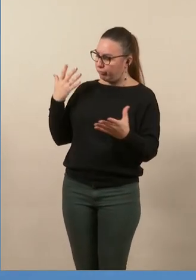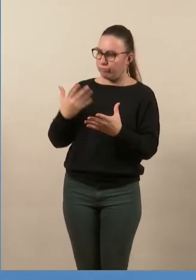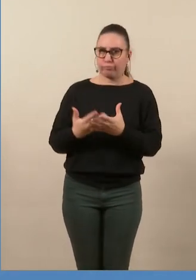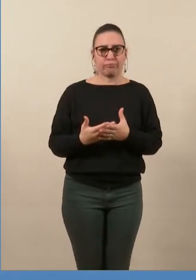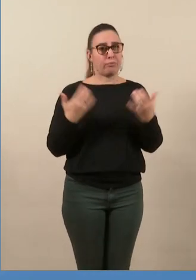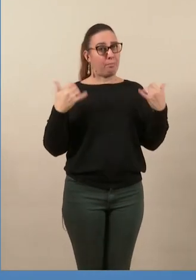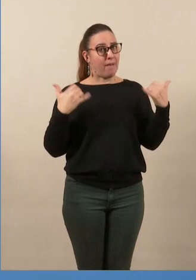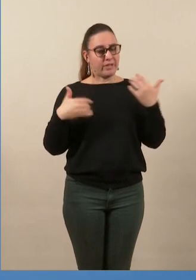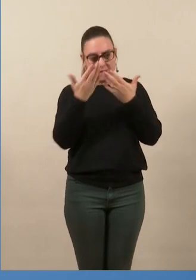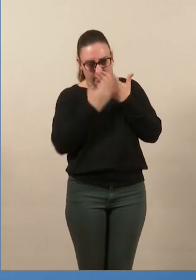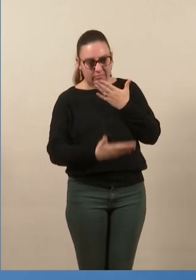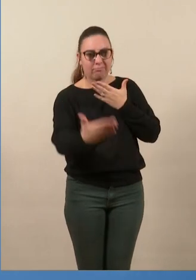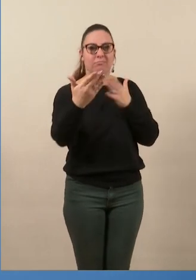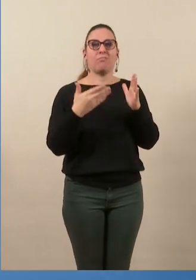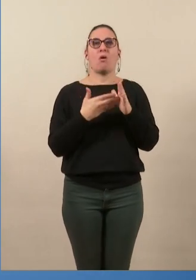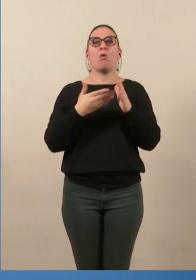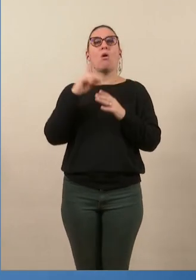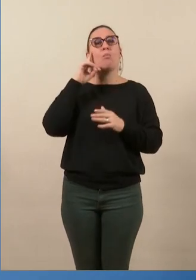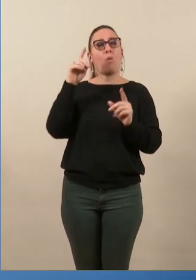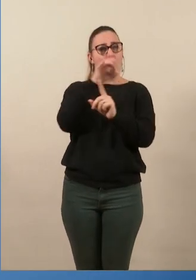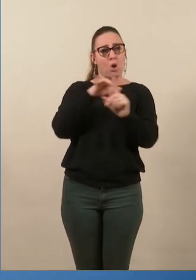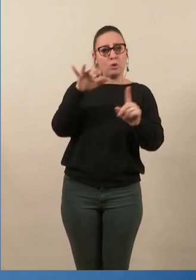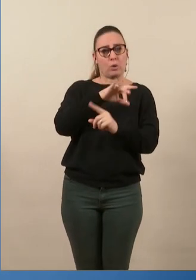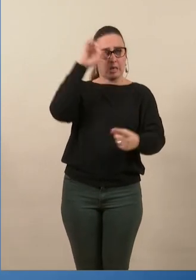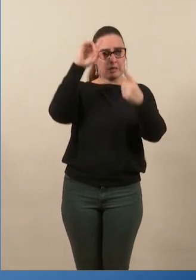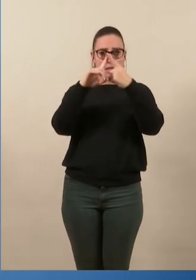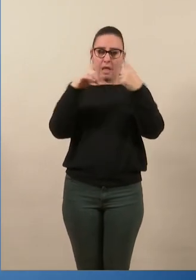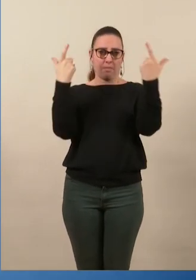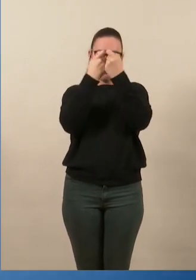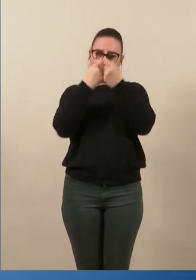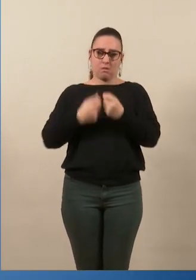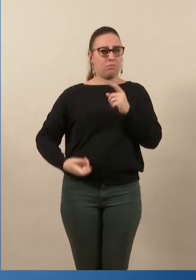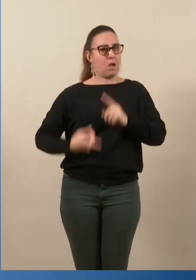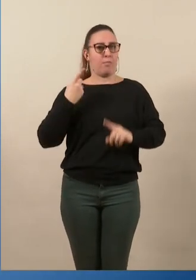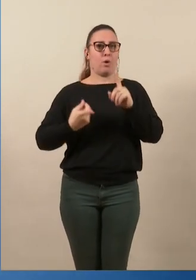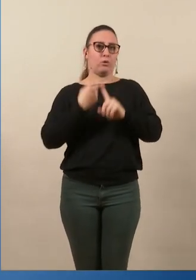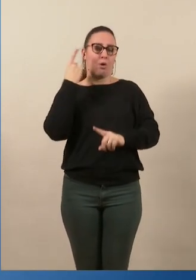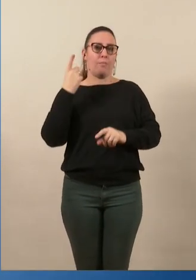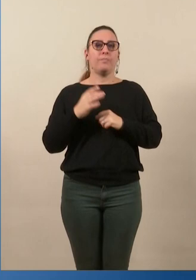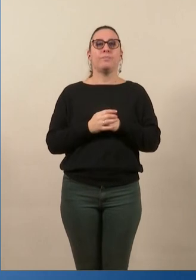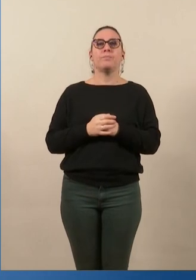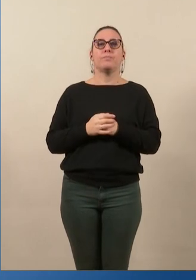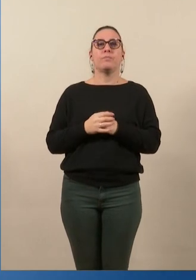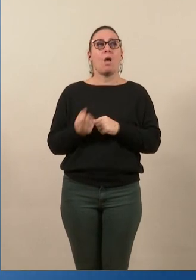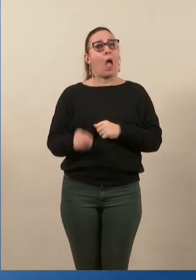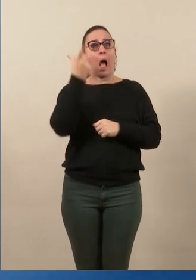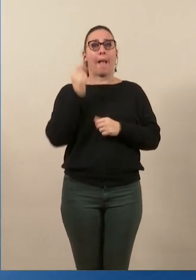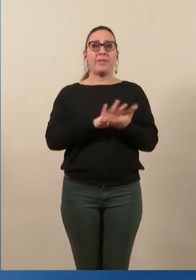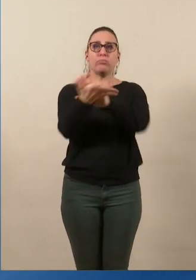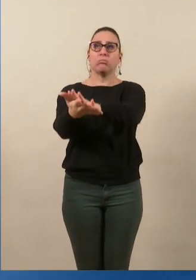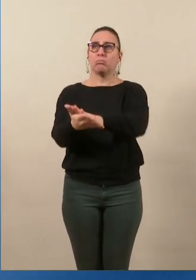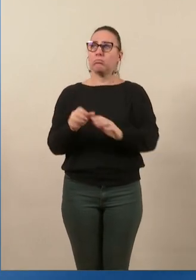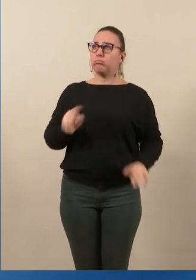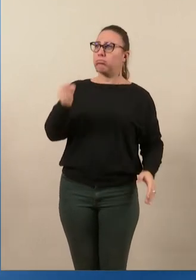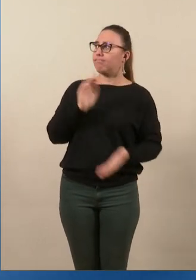allons continuer parce que c'est une question de société les questions de société on ne les fait pas bouger aussi vite que ça voilà c'est